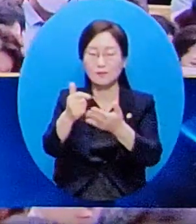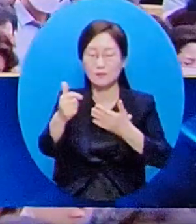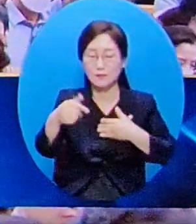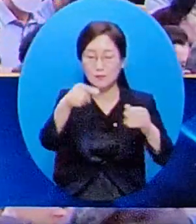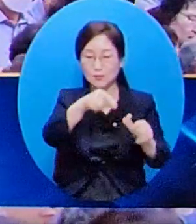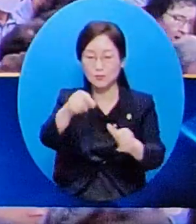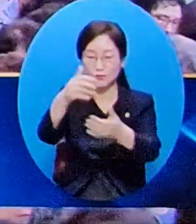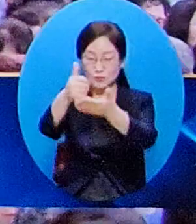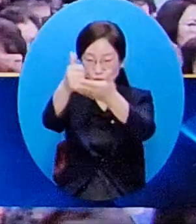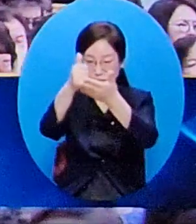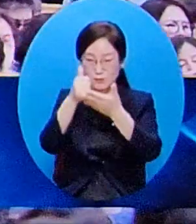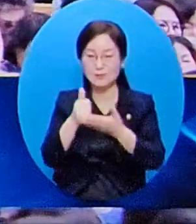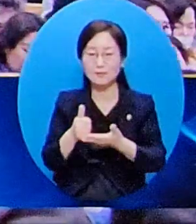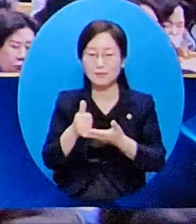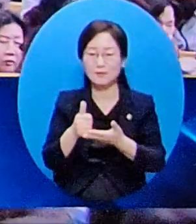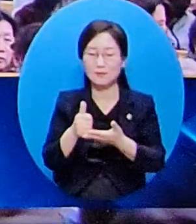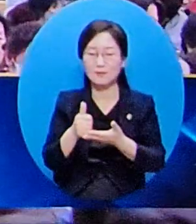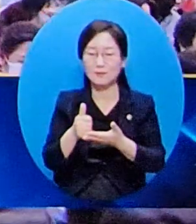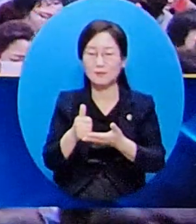제 구주로 모셔드립니다.